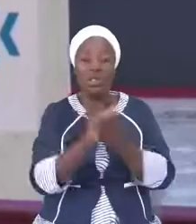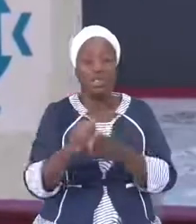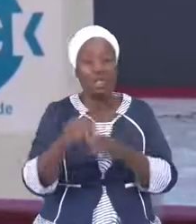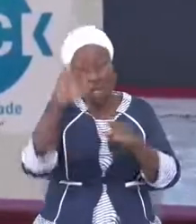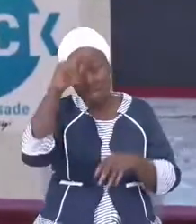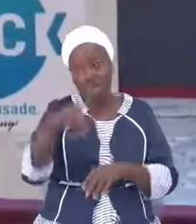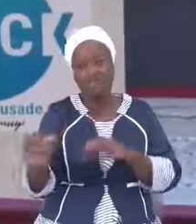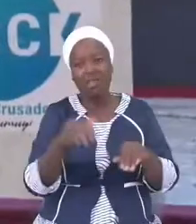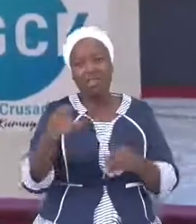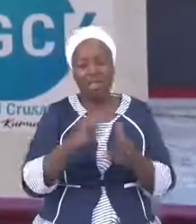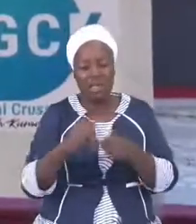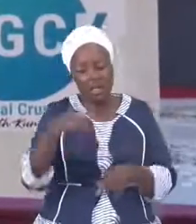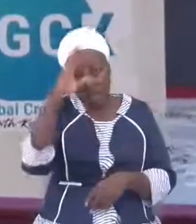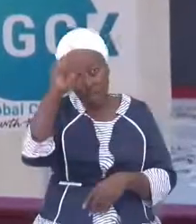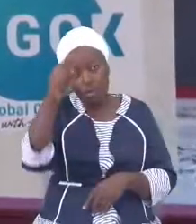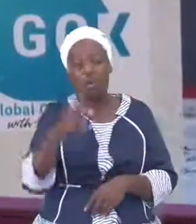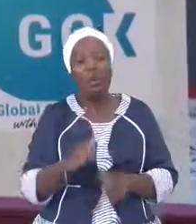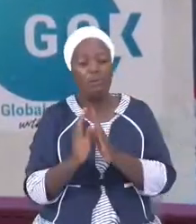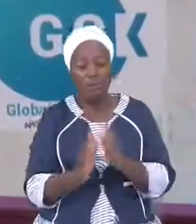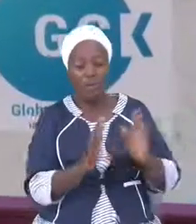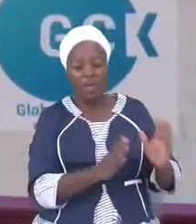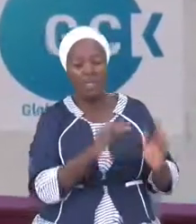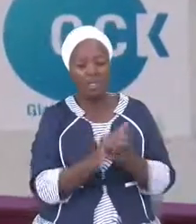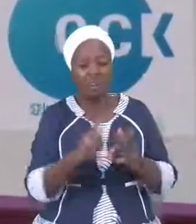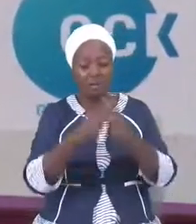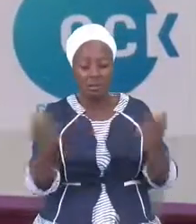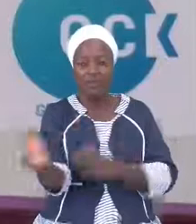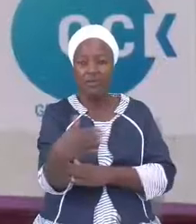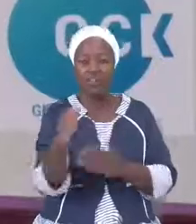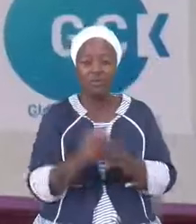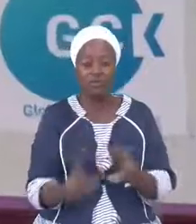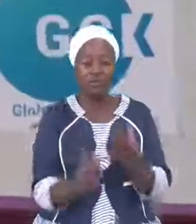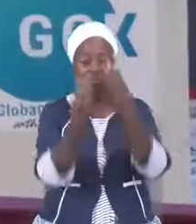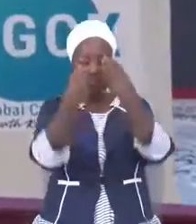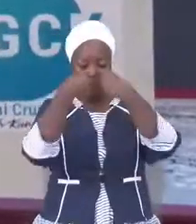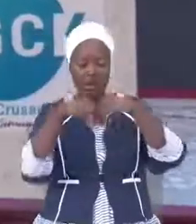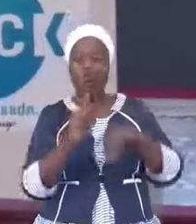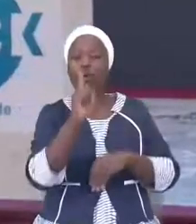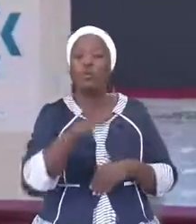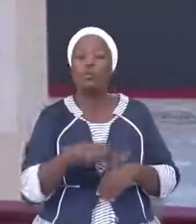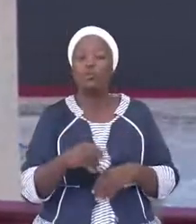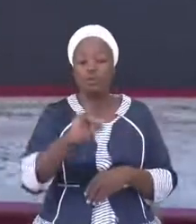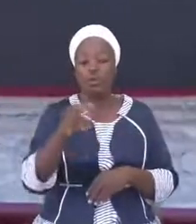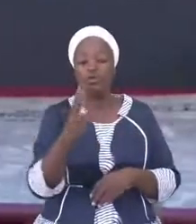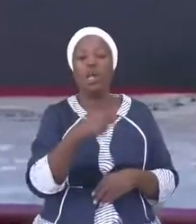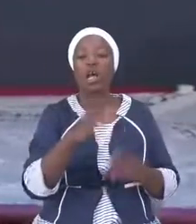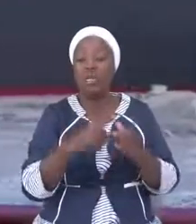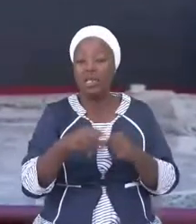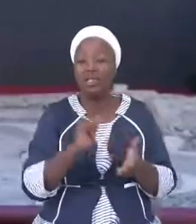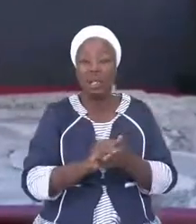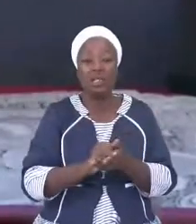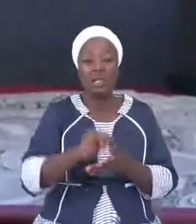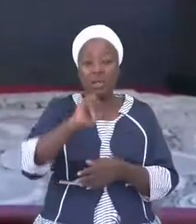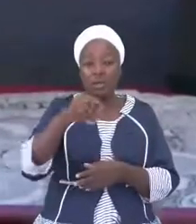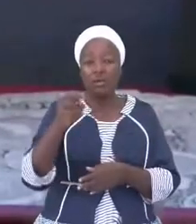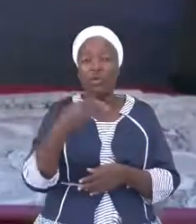cette manière, ainsi il avait préparé un grand poisson pour engloutir Jonas. Et